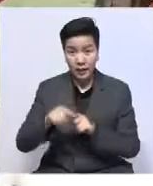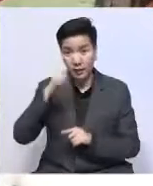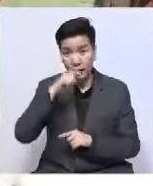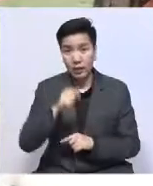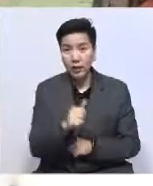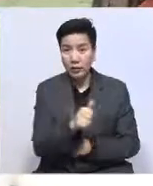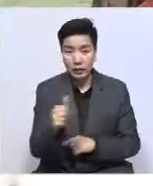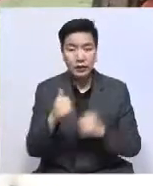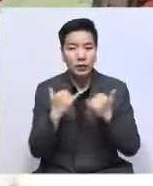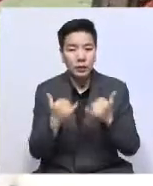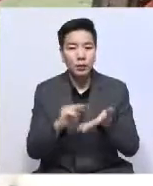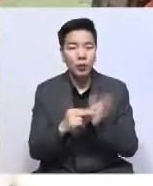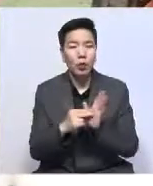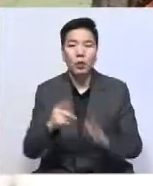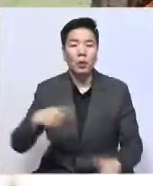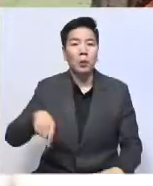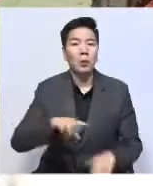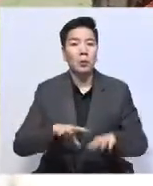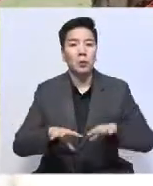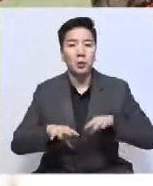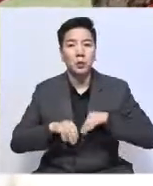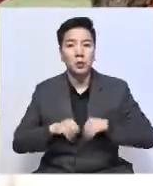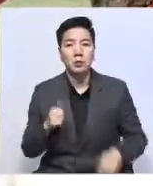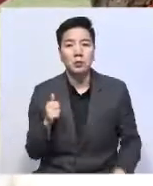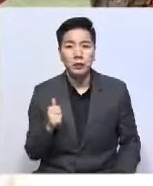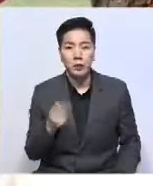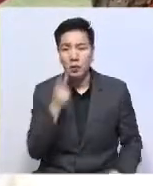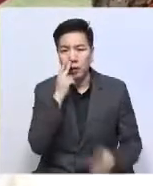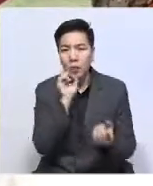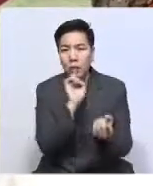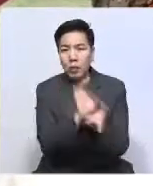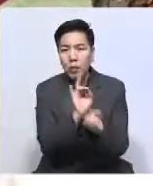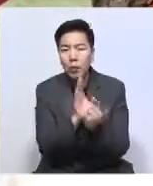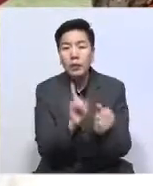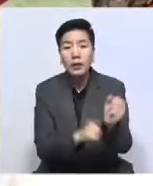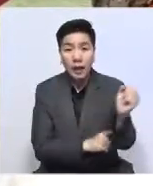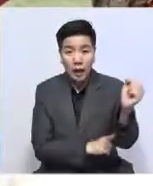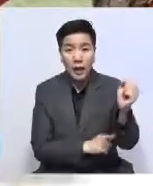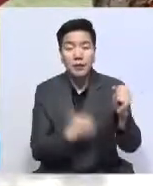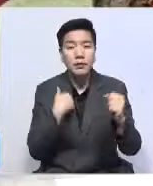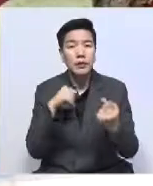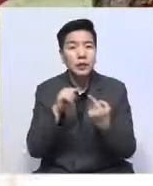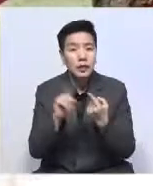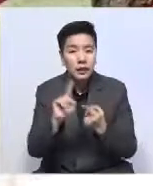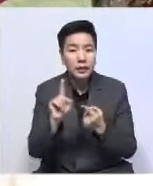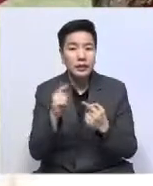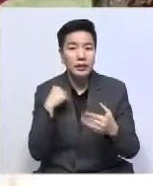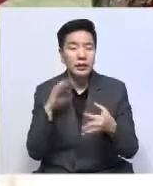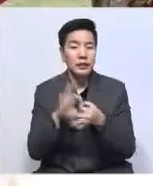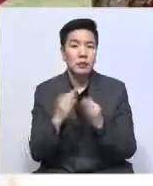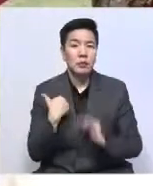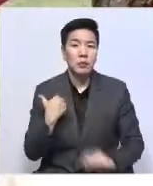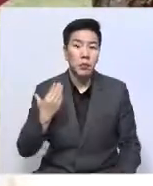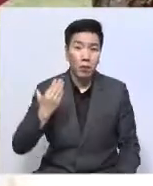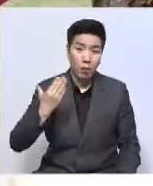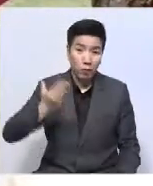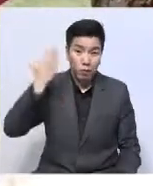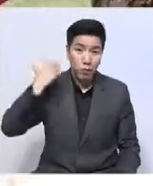ดีมากตอบรับดีบางคนก็อุ้ยไม่เจอนานนะยังแบบว่าสมัย